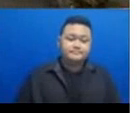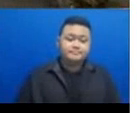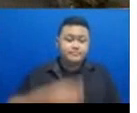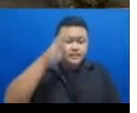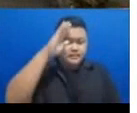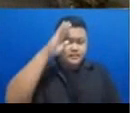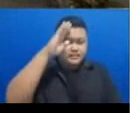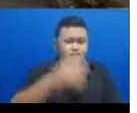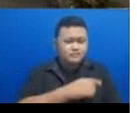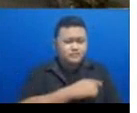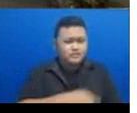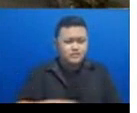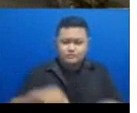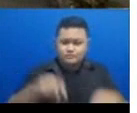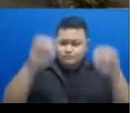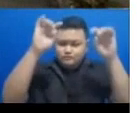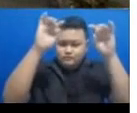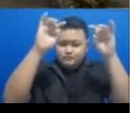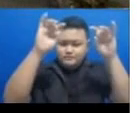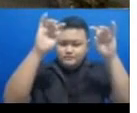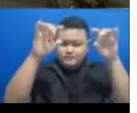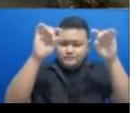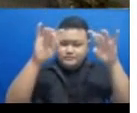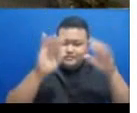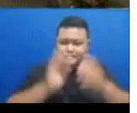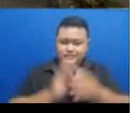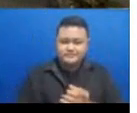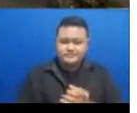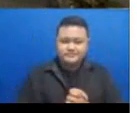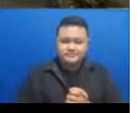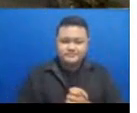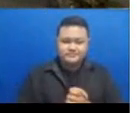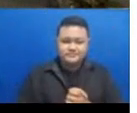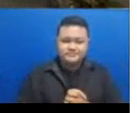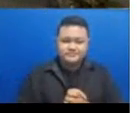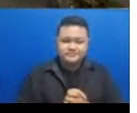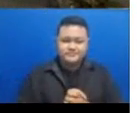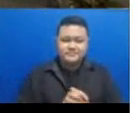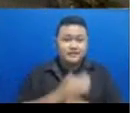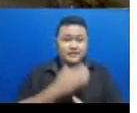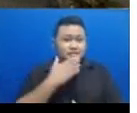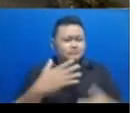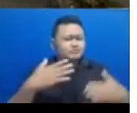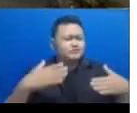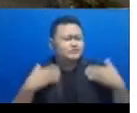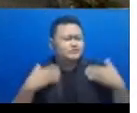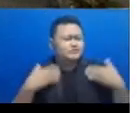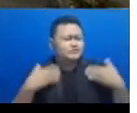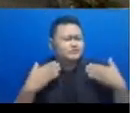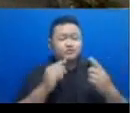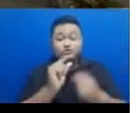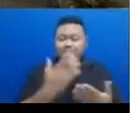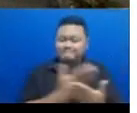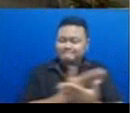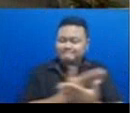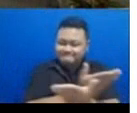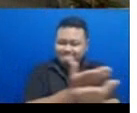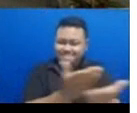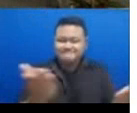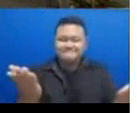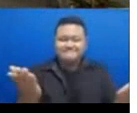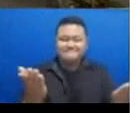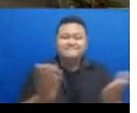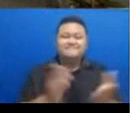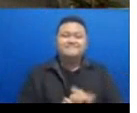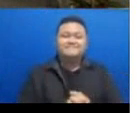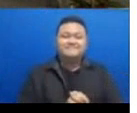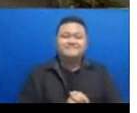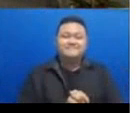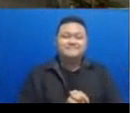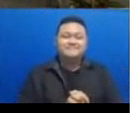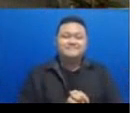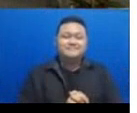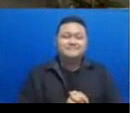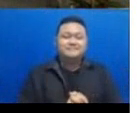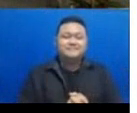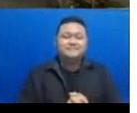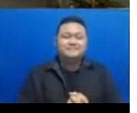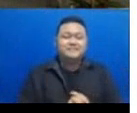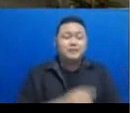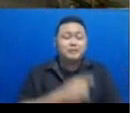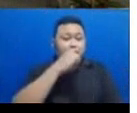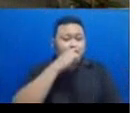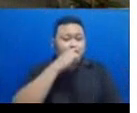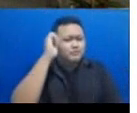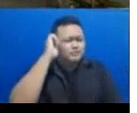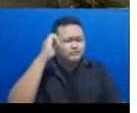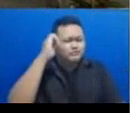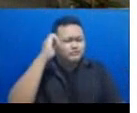Assalamualaikum warahmatullahi wabarakatuh. Salam sejahtera bagi kita semua, Bapak dan Ibu guru dari seluruh Nusantara